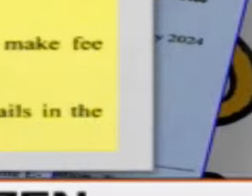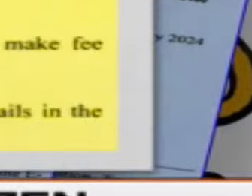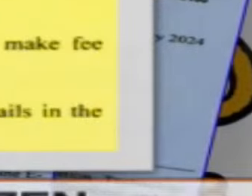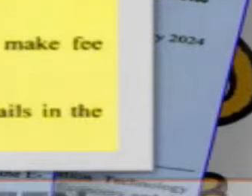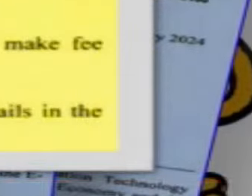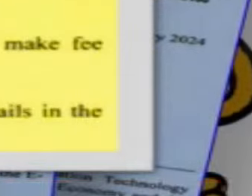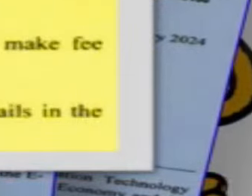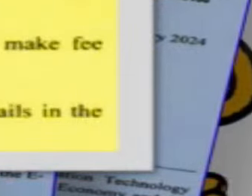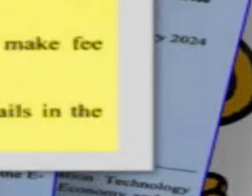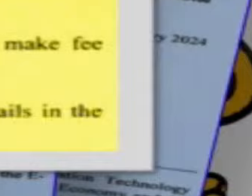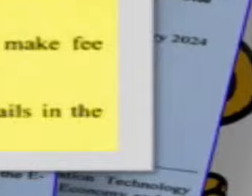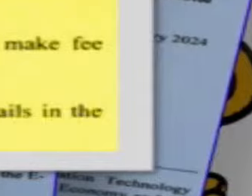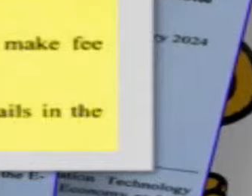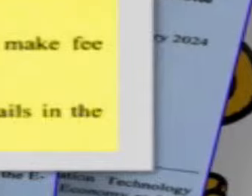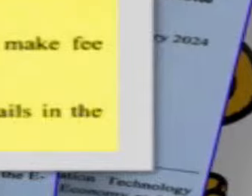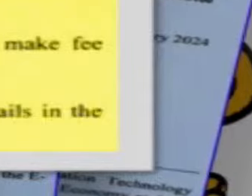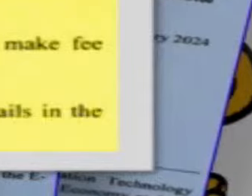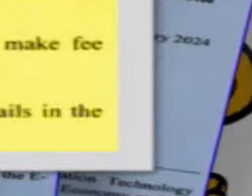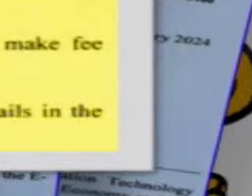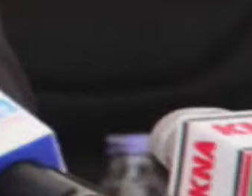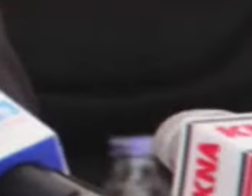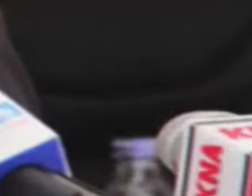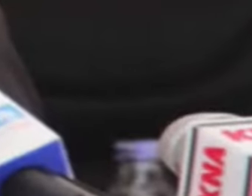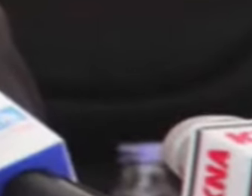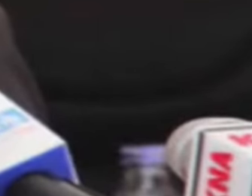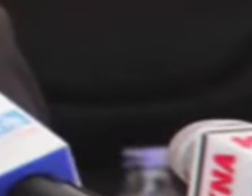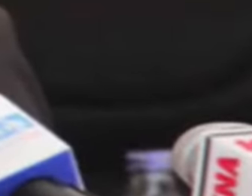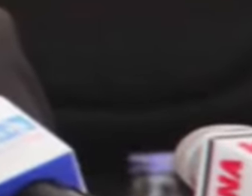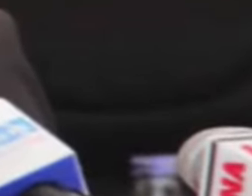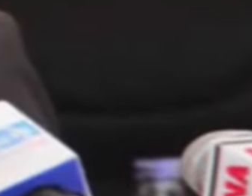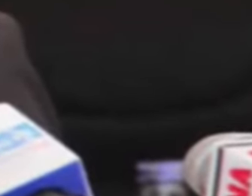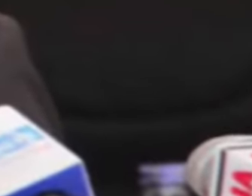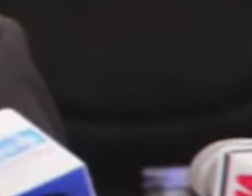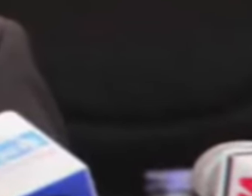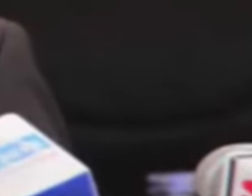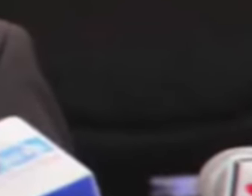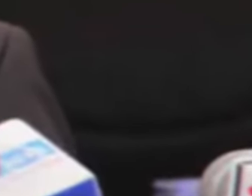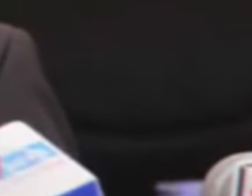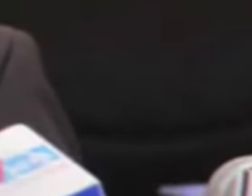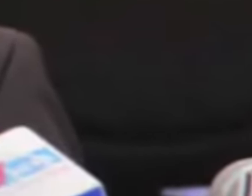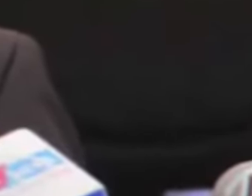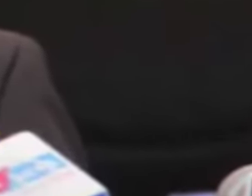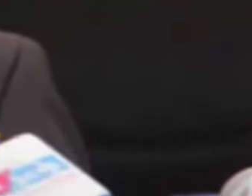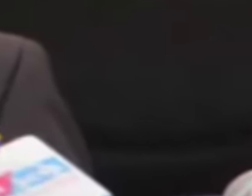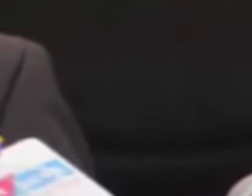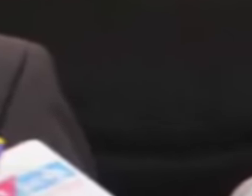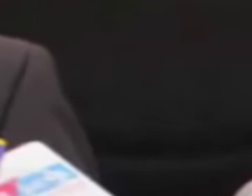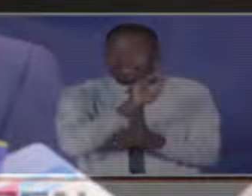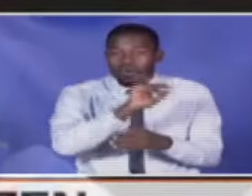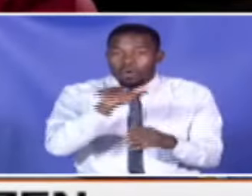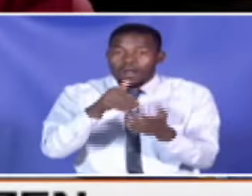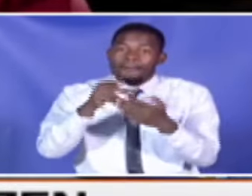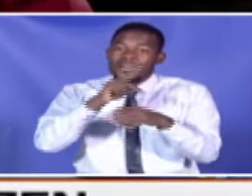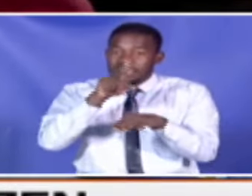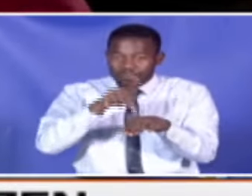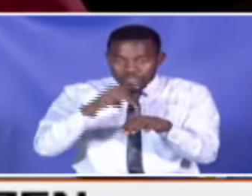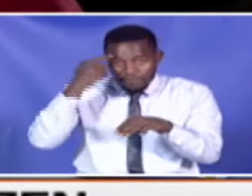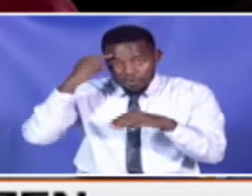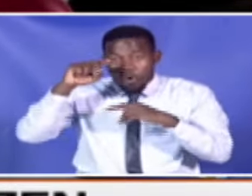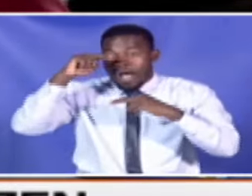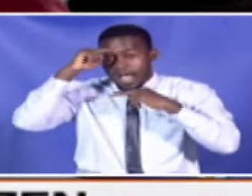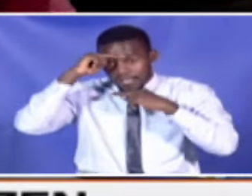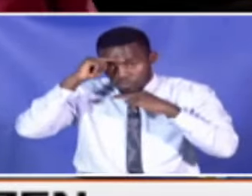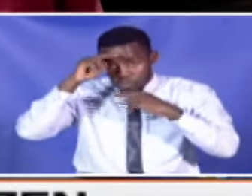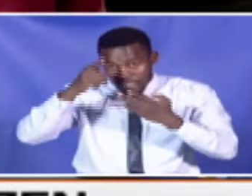wa elimu wa kaunti, katibu wa elimu Daktari Belio Kipsang amewataka walimu wote wakuu wa shule za upili